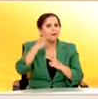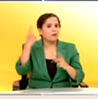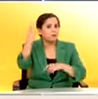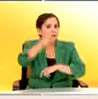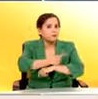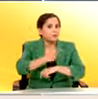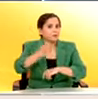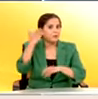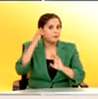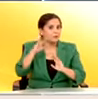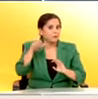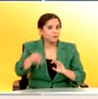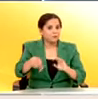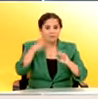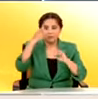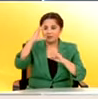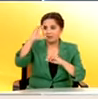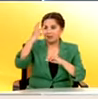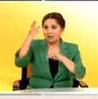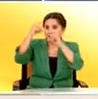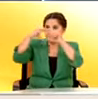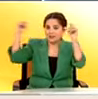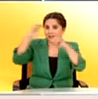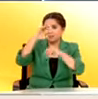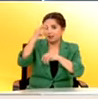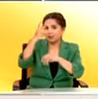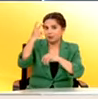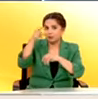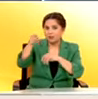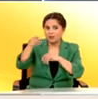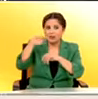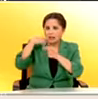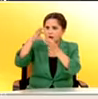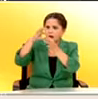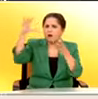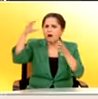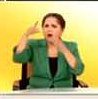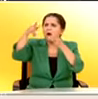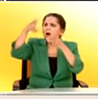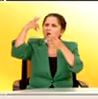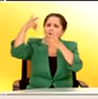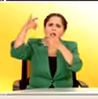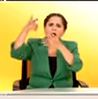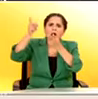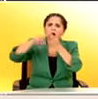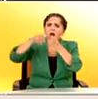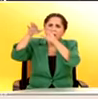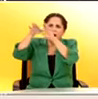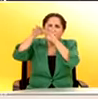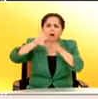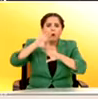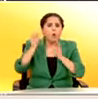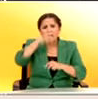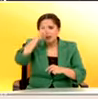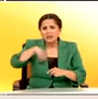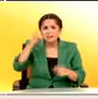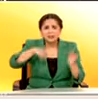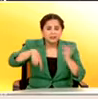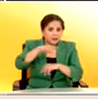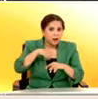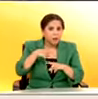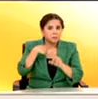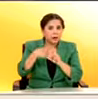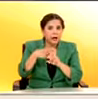दिन जब चंद्रयान 2 संपर्क से बाहर हो गया था। उस दिन पूरा देश और